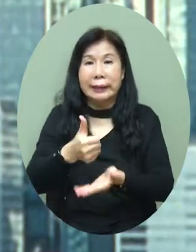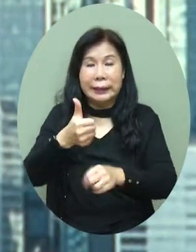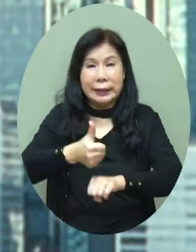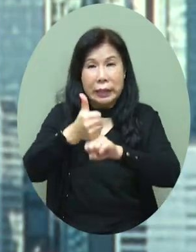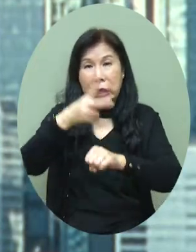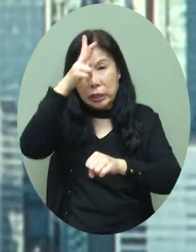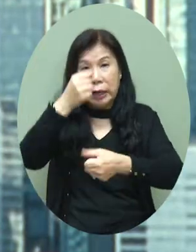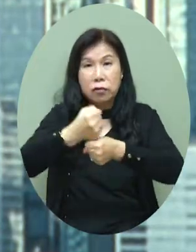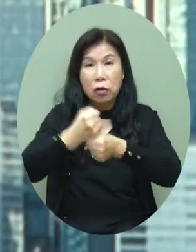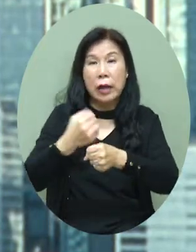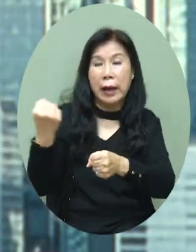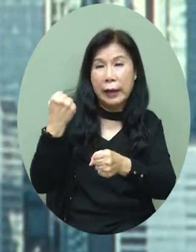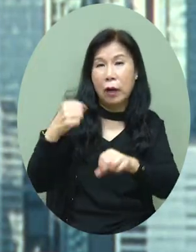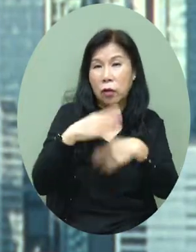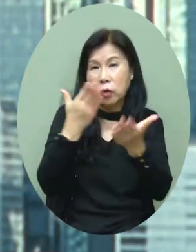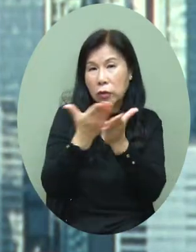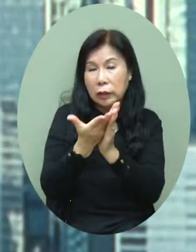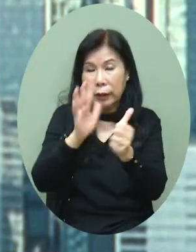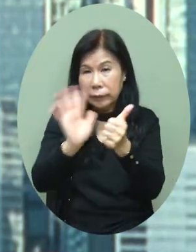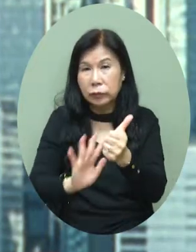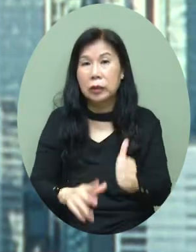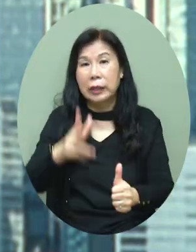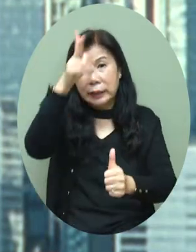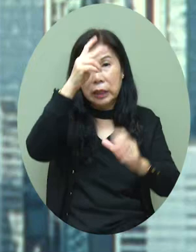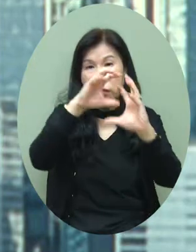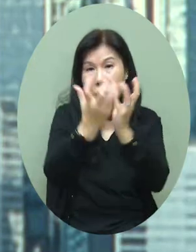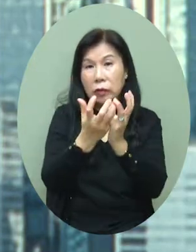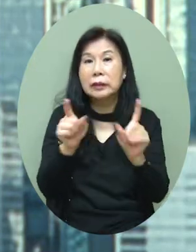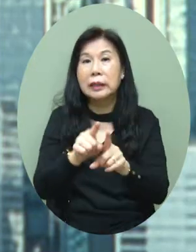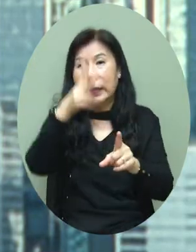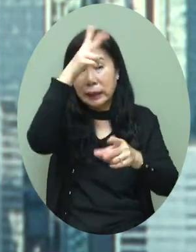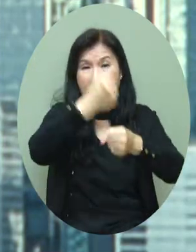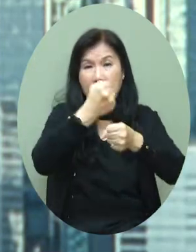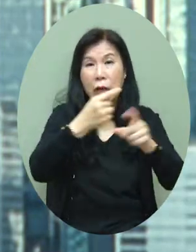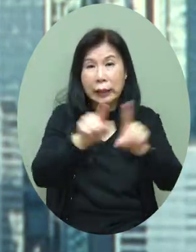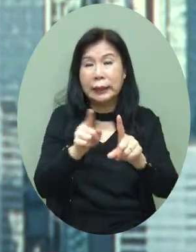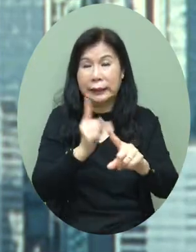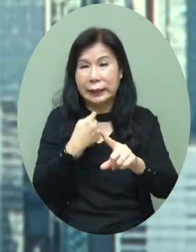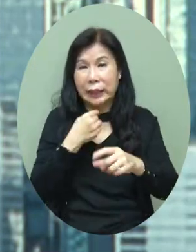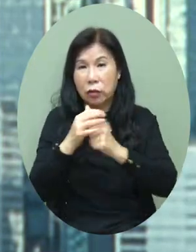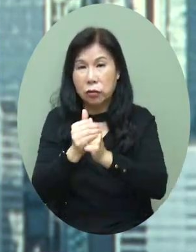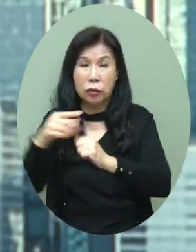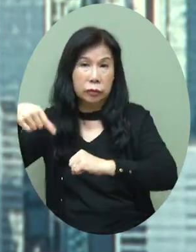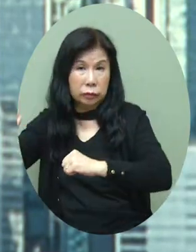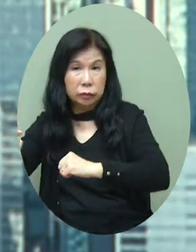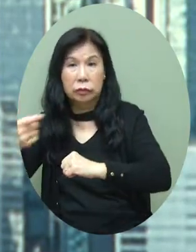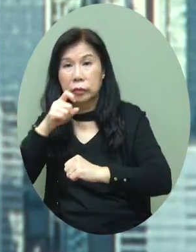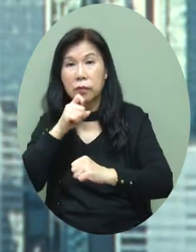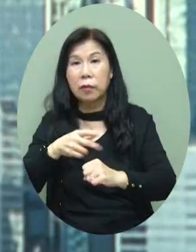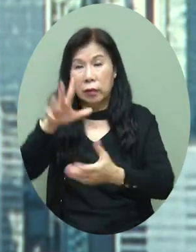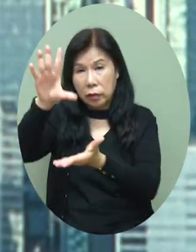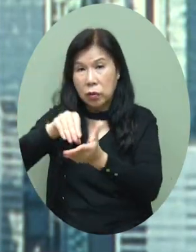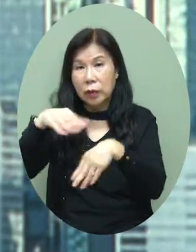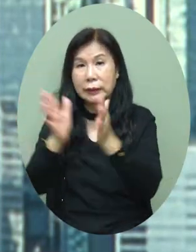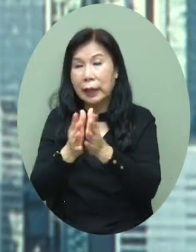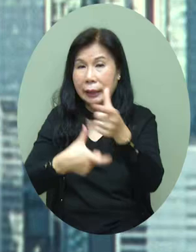響啦，亦都有公務員團體佢哋嘅對於薪酬嘅訴求。但係喺另外一邊呢，亦都有嗰個整體個